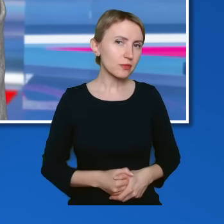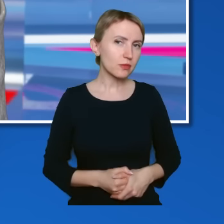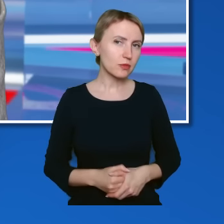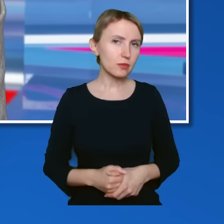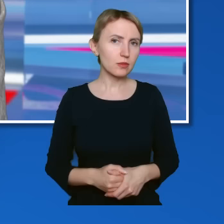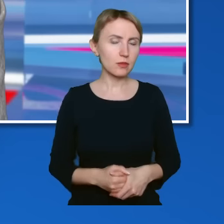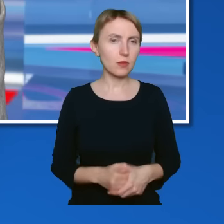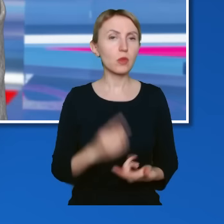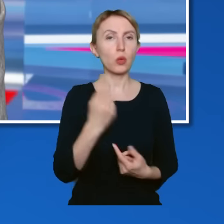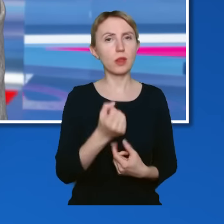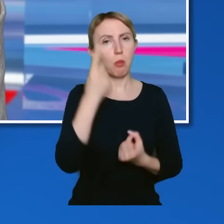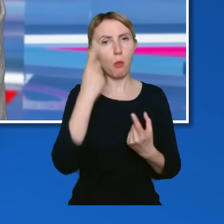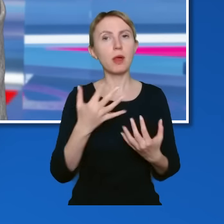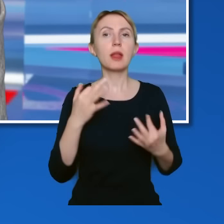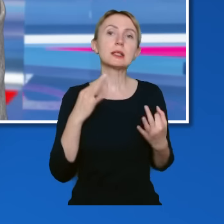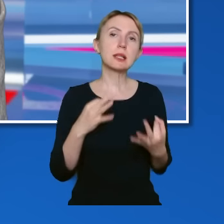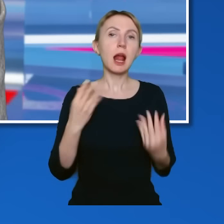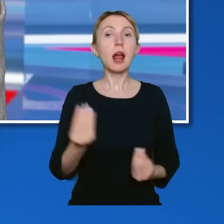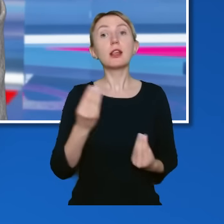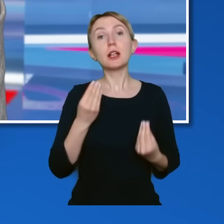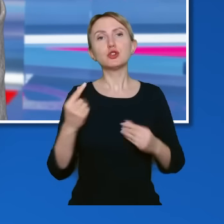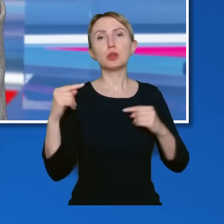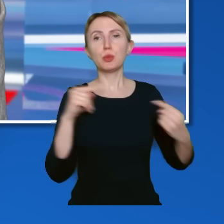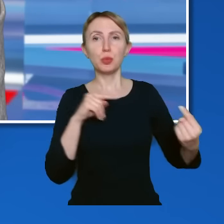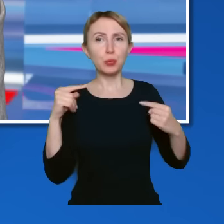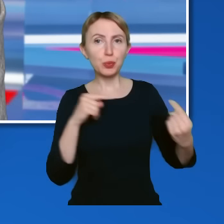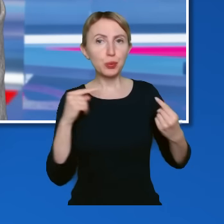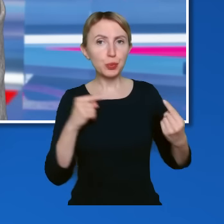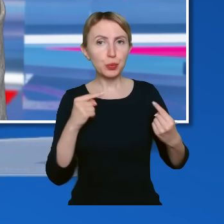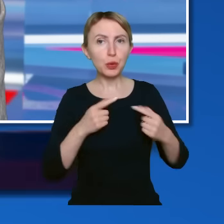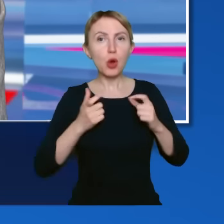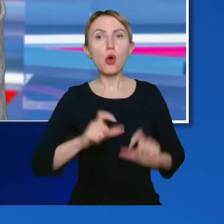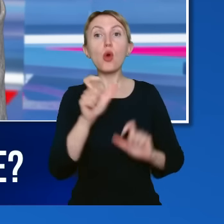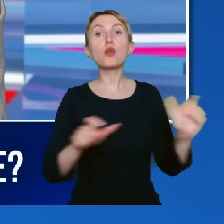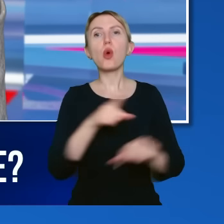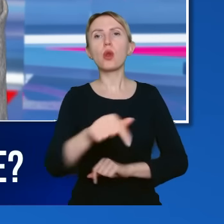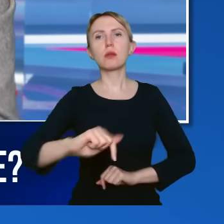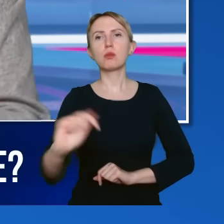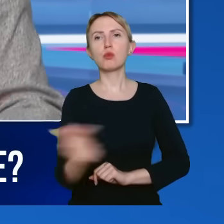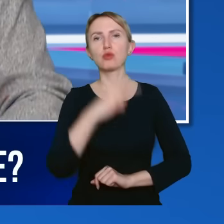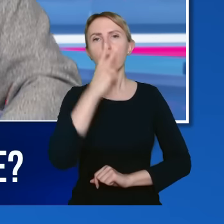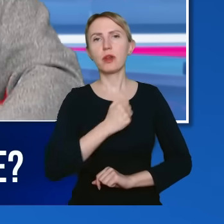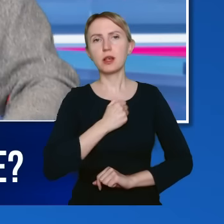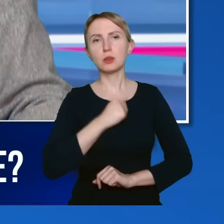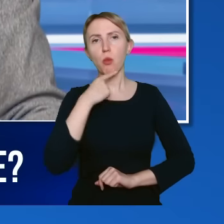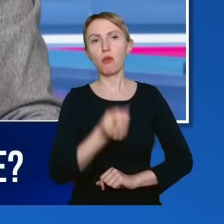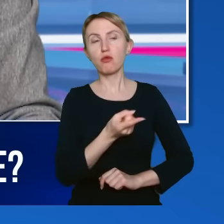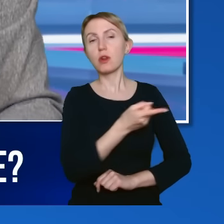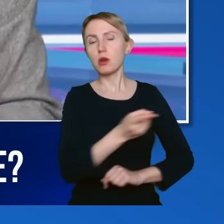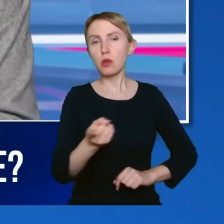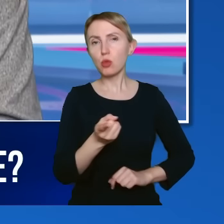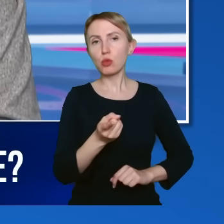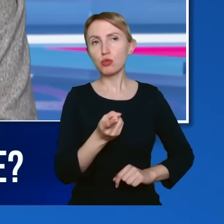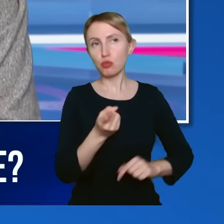jeden z pomysłów, który na razie jeszcze jest dyskutowany i też rolnicy muszą jasno powiedzieć, czy spełnia to ich